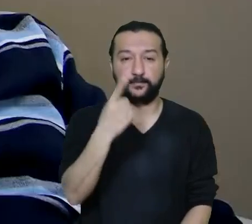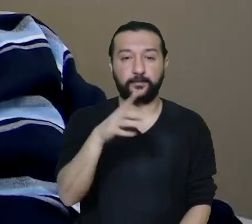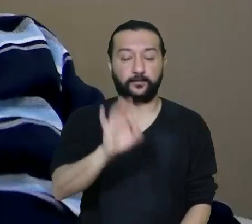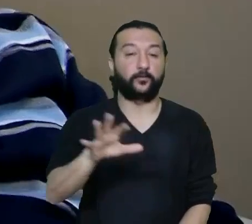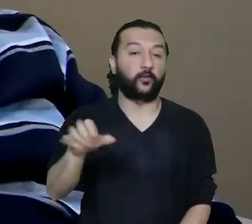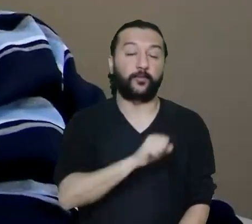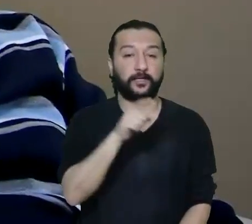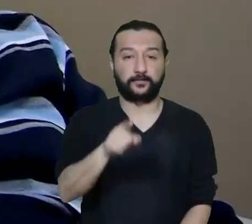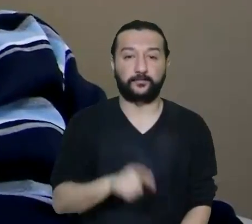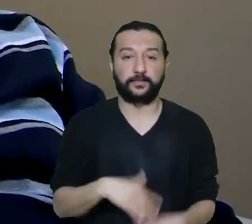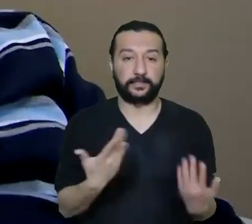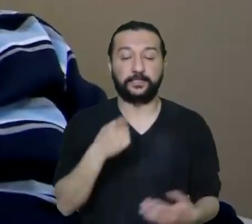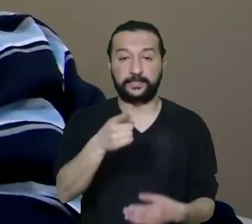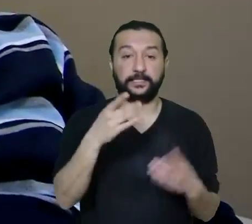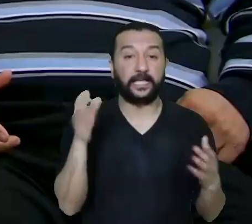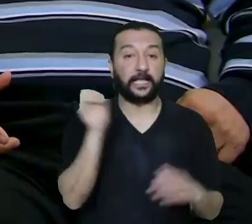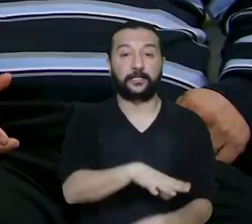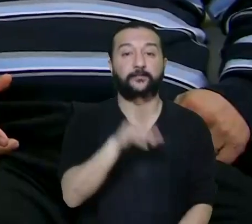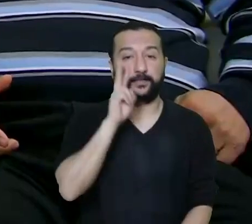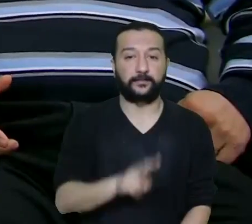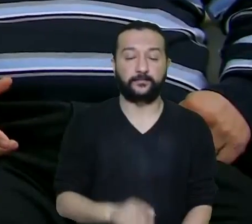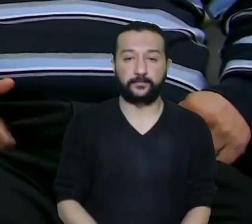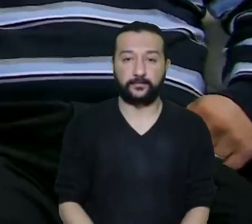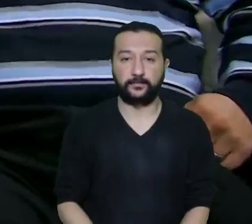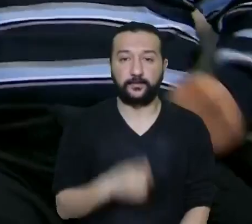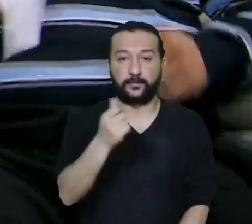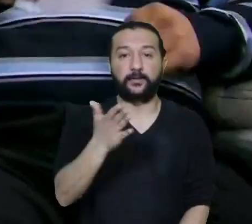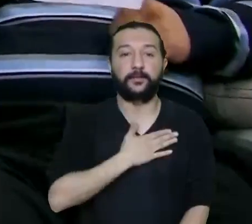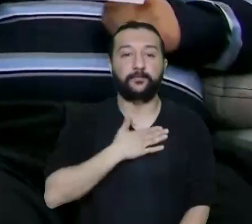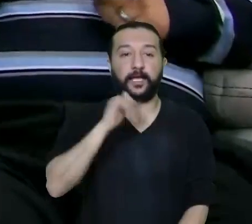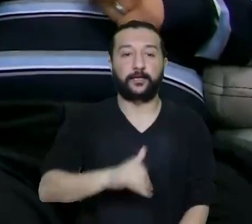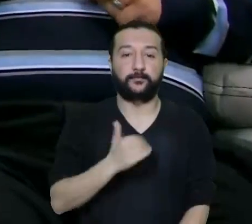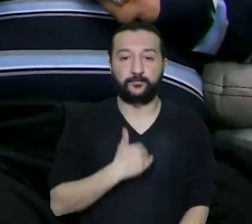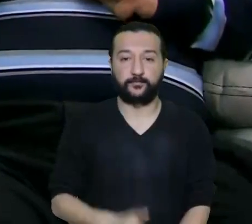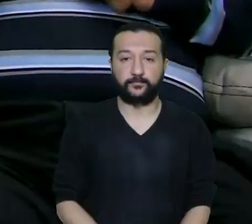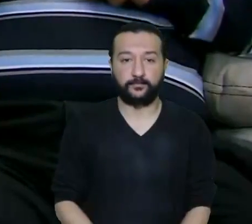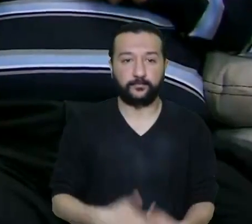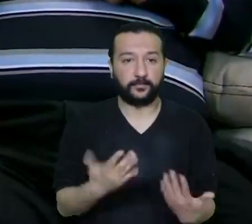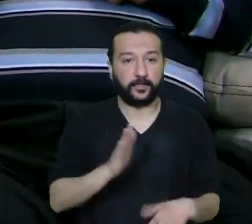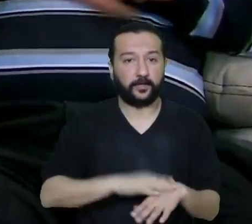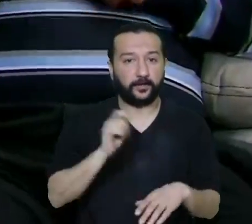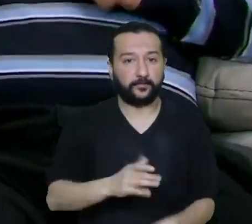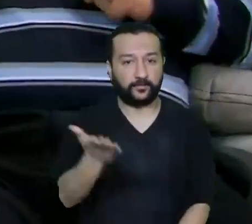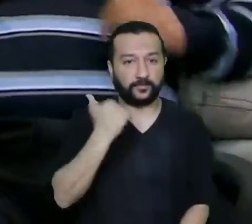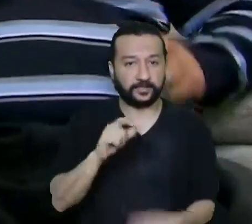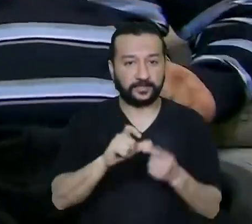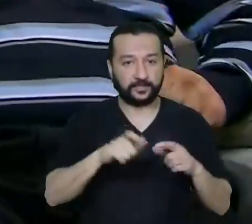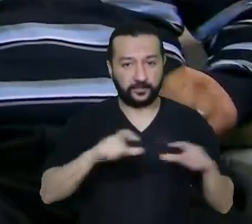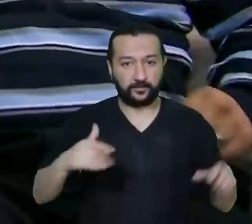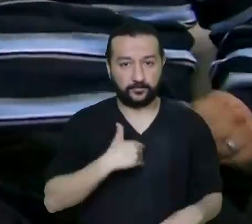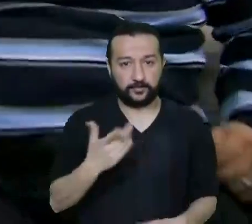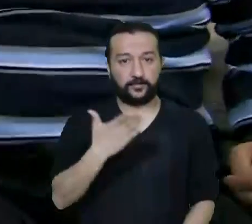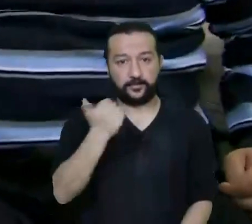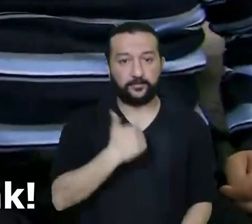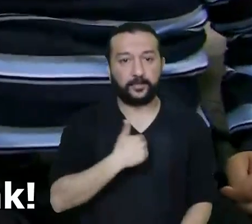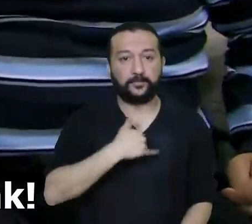yere kopartırım, yere atarım. O para benim hakkım. Çekip aldı. Ne yapayım ya? Versene çekimi.